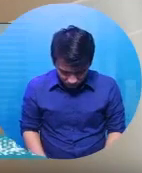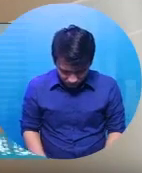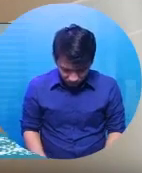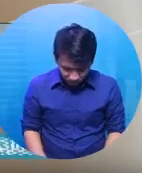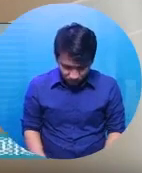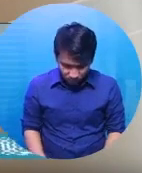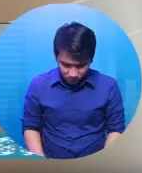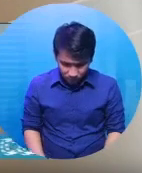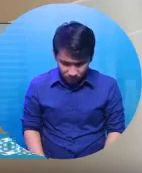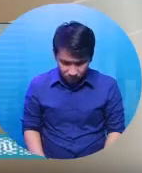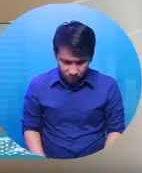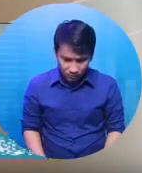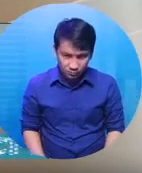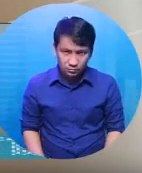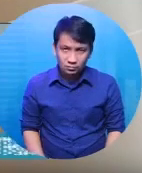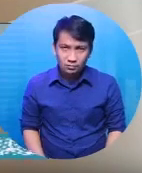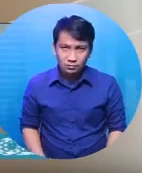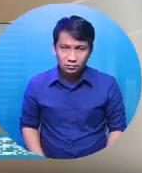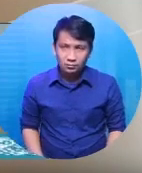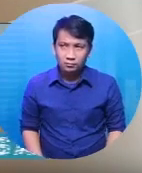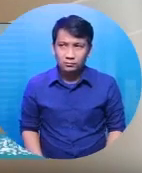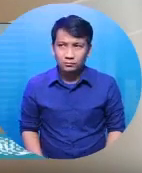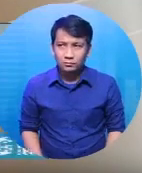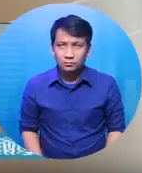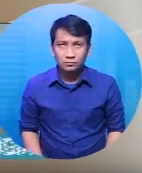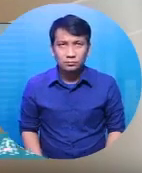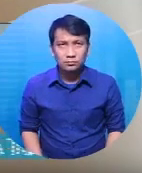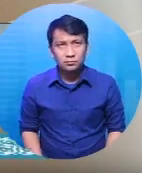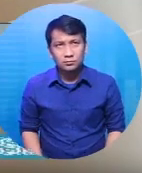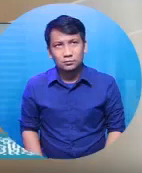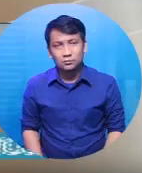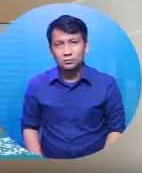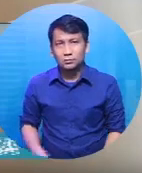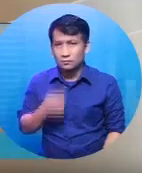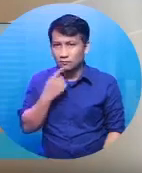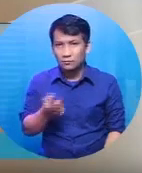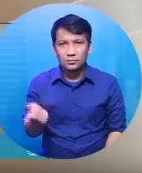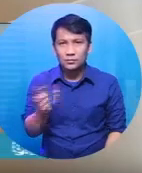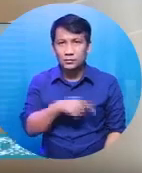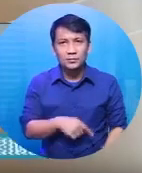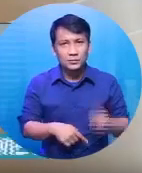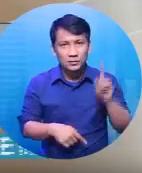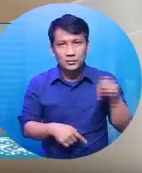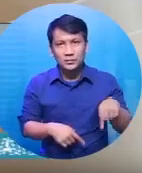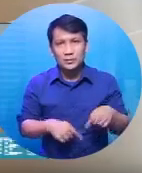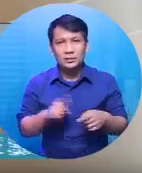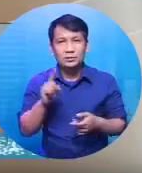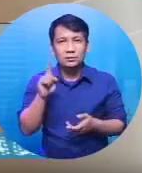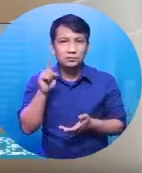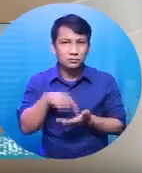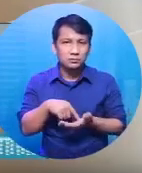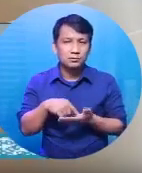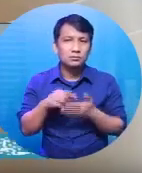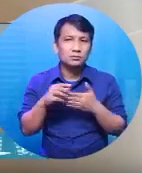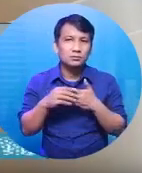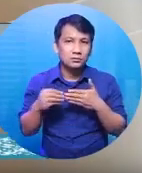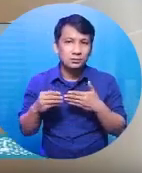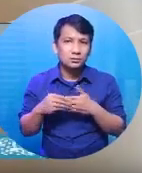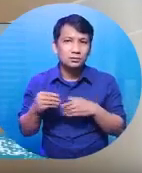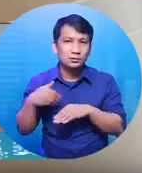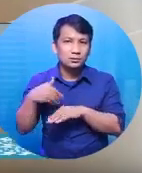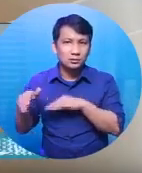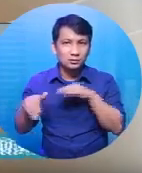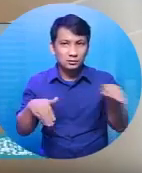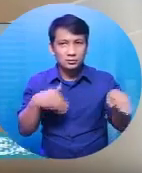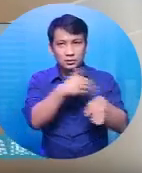750 po ang bahay niya, dollars po, sa utility niya. Pagpalagay na po natin nasa $1,000, sir. Pero sir, nakakapagpadala